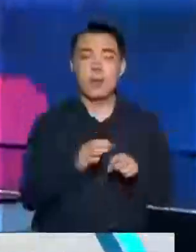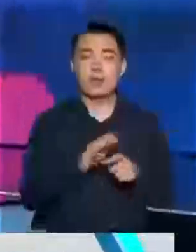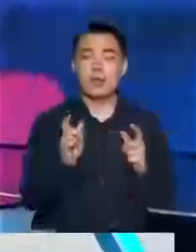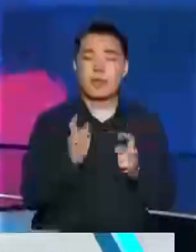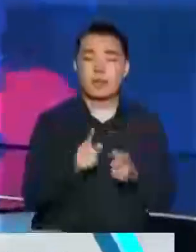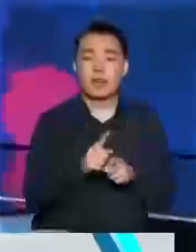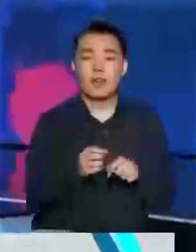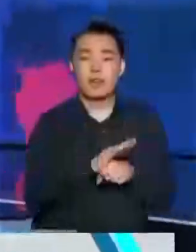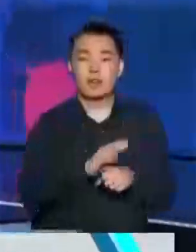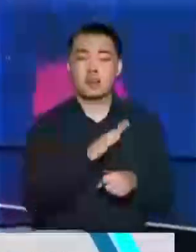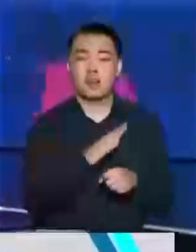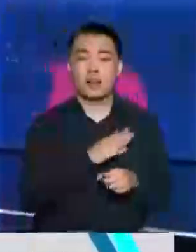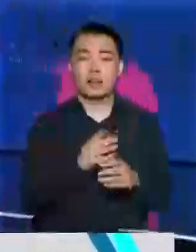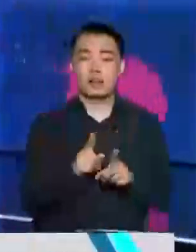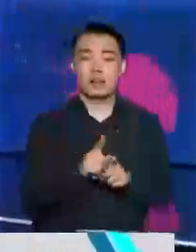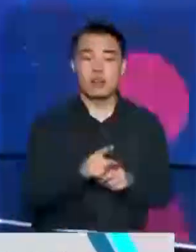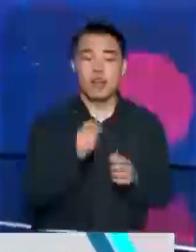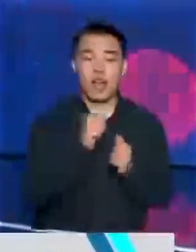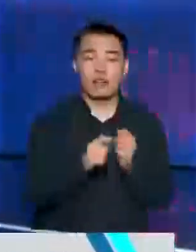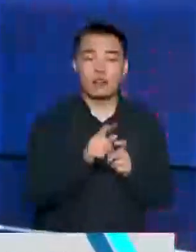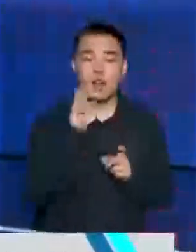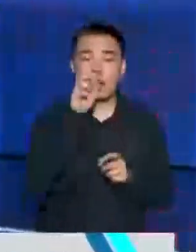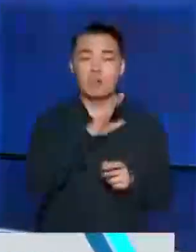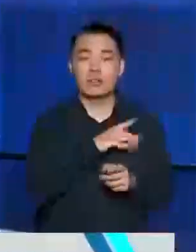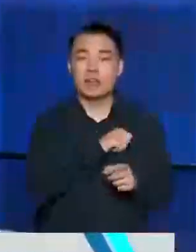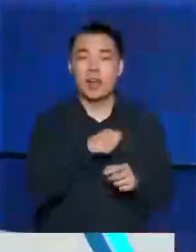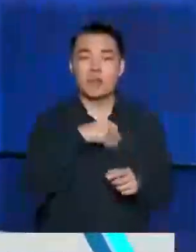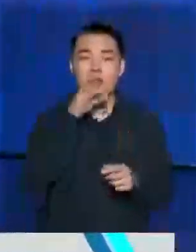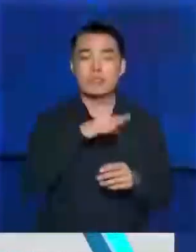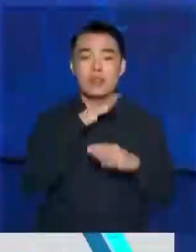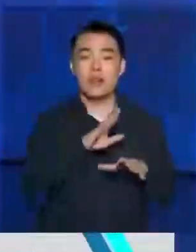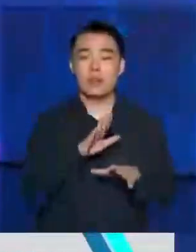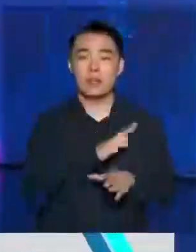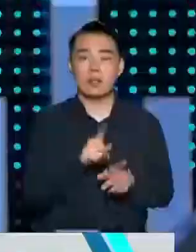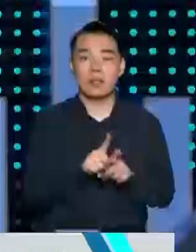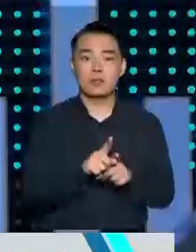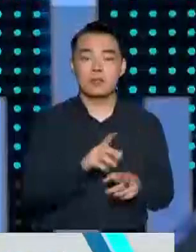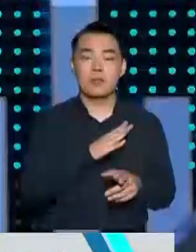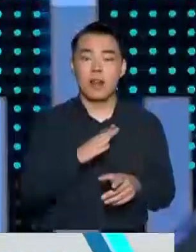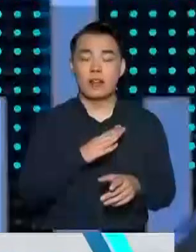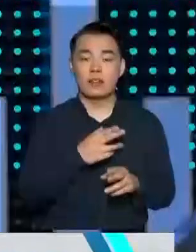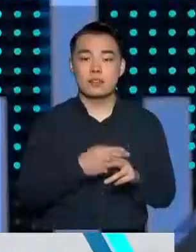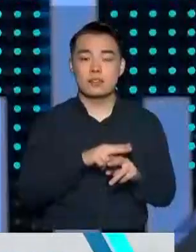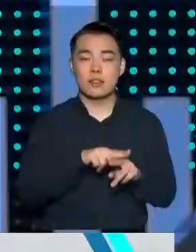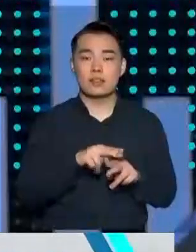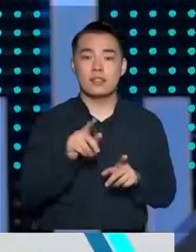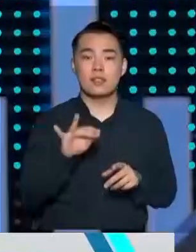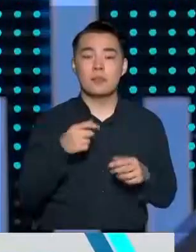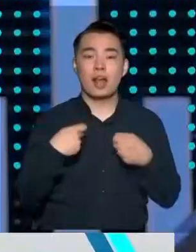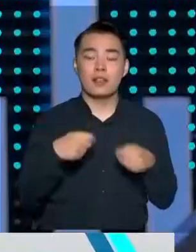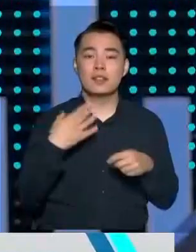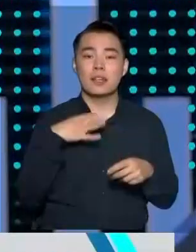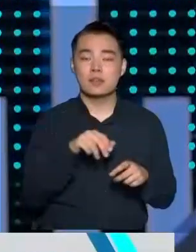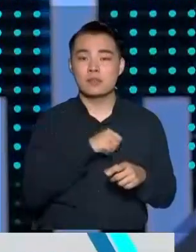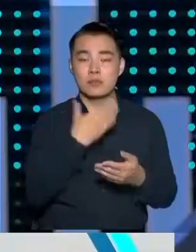пандемии коронавируса, когда каждая страна пыталась обеспечить себя лекарственными средствами и не продавала